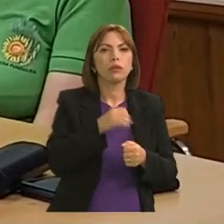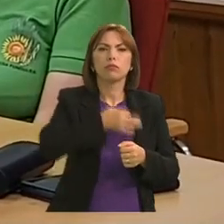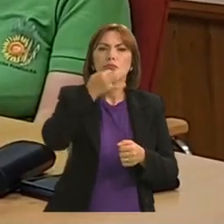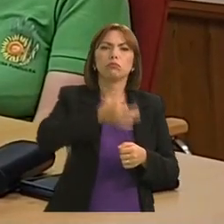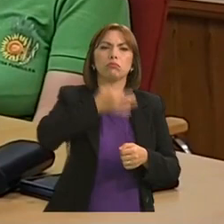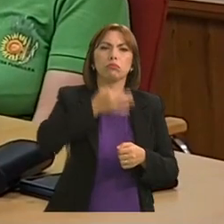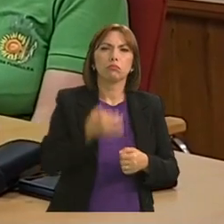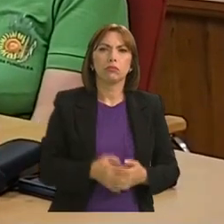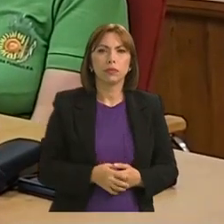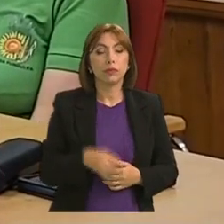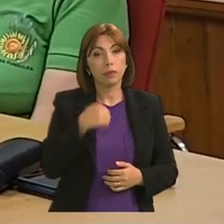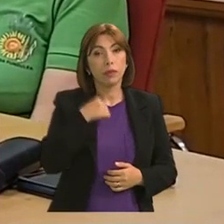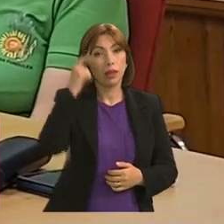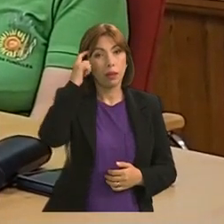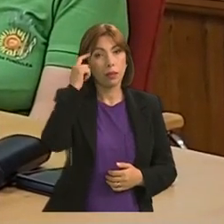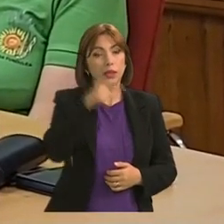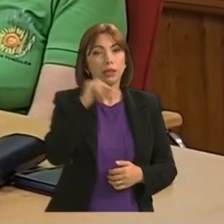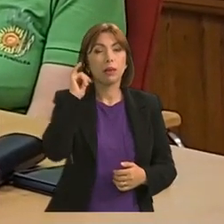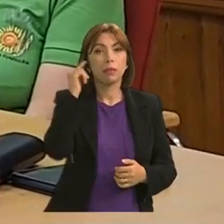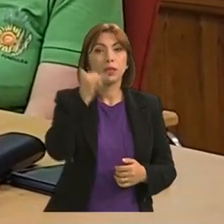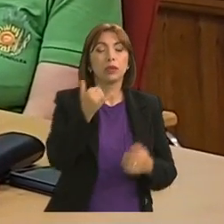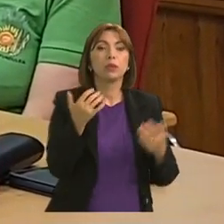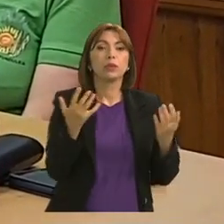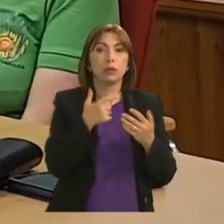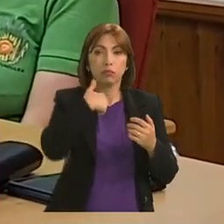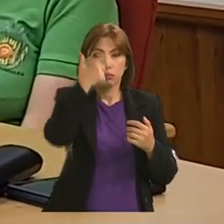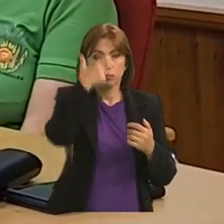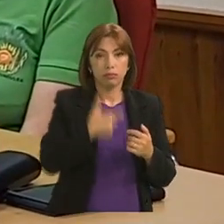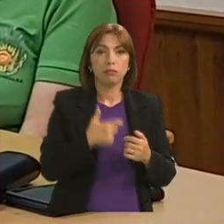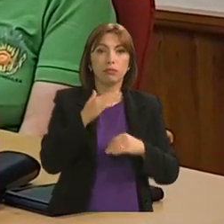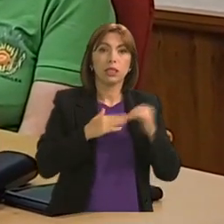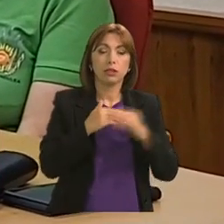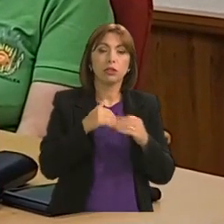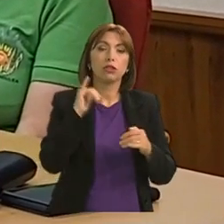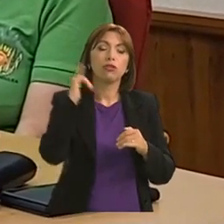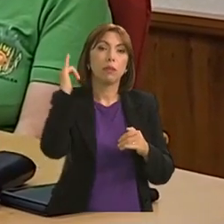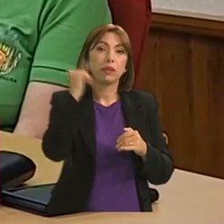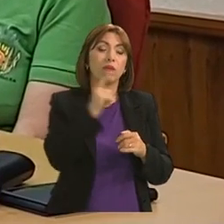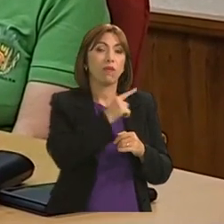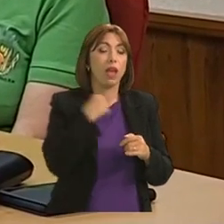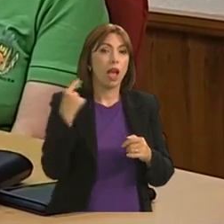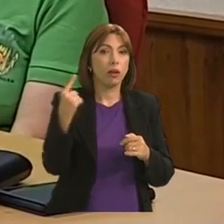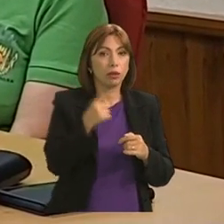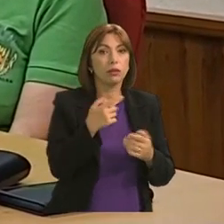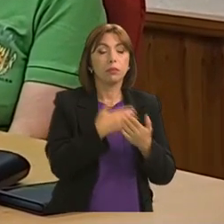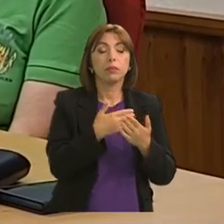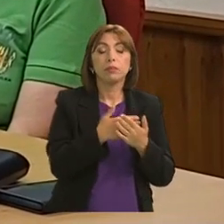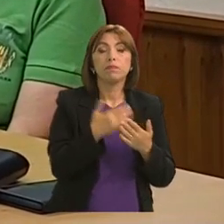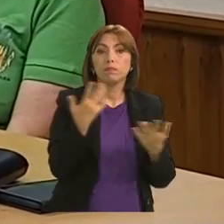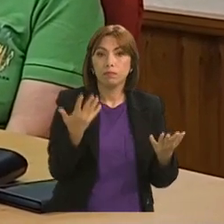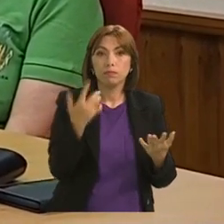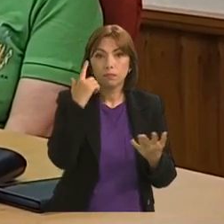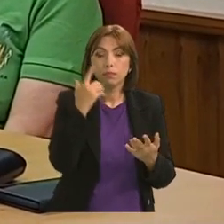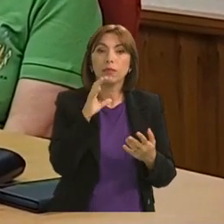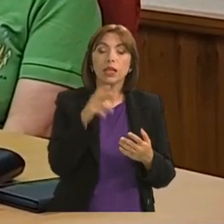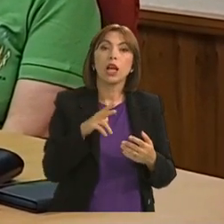gândesc că la misiunea mea ca ministru, dar la misiunea fiecăruia dintre dumneavoastră, având de vedere faptul